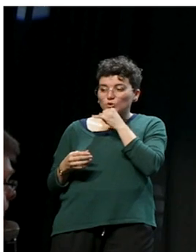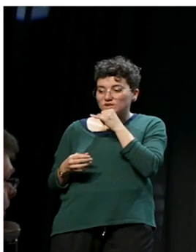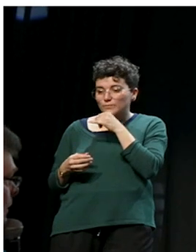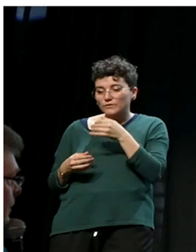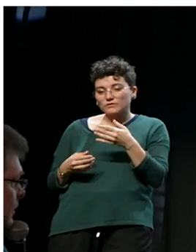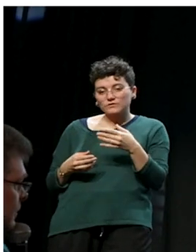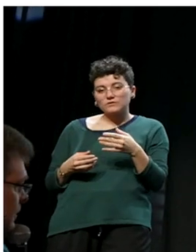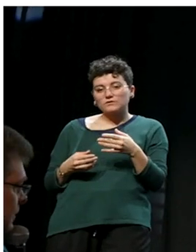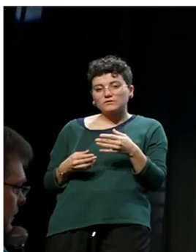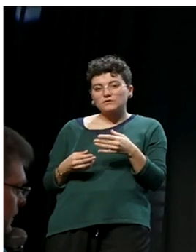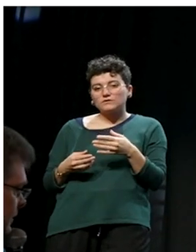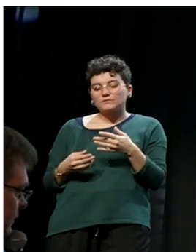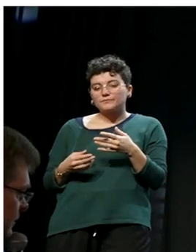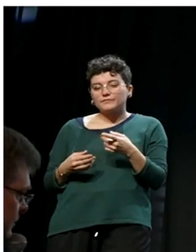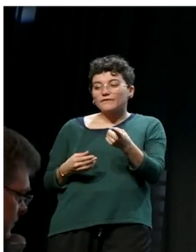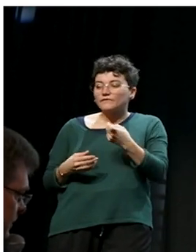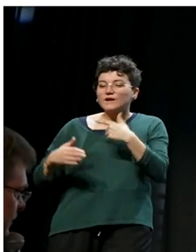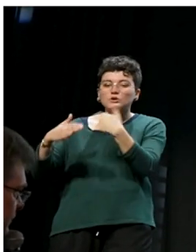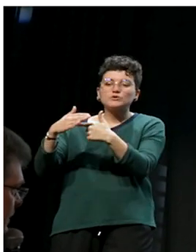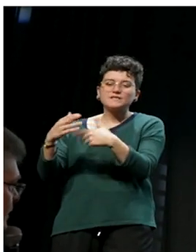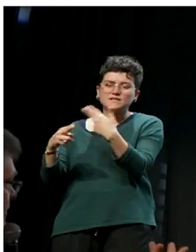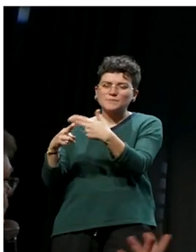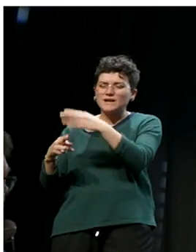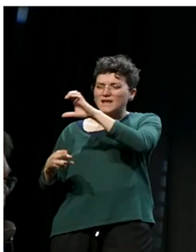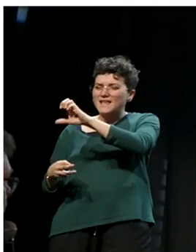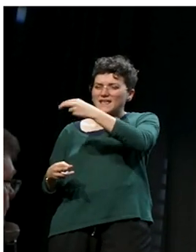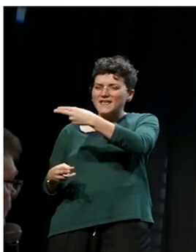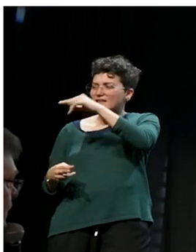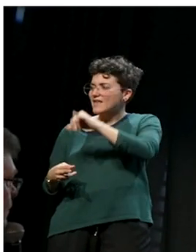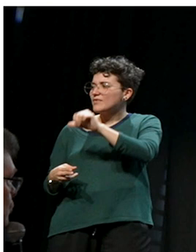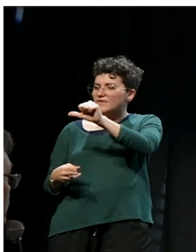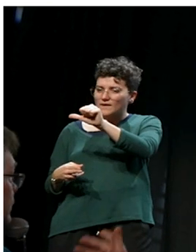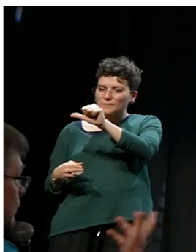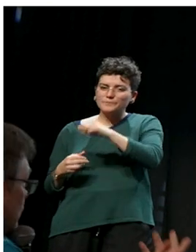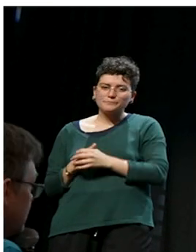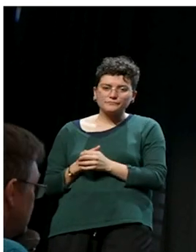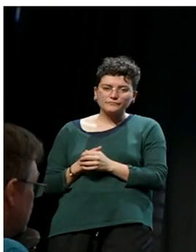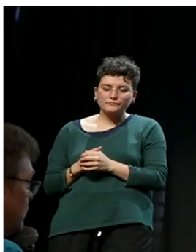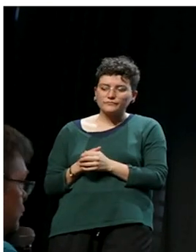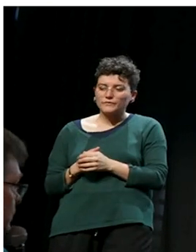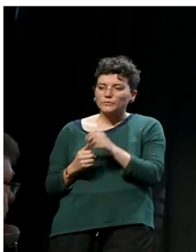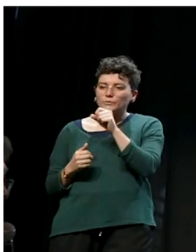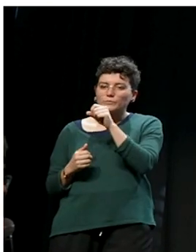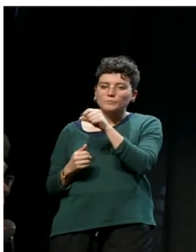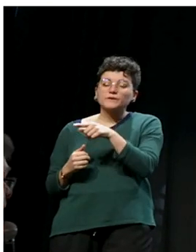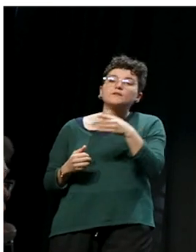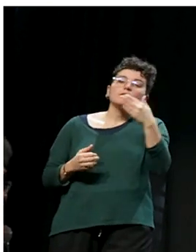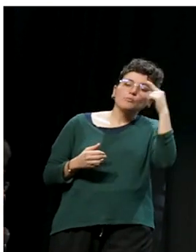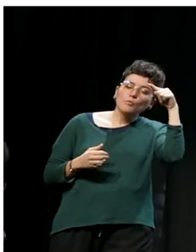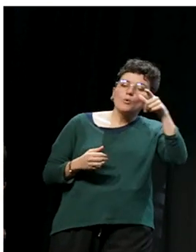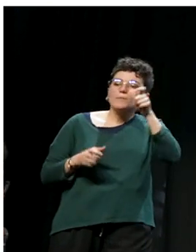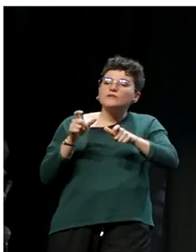OpenAI et qui invite les illustrateurs ou les directeurs artistiques ou les gens qui veulent faire de la